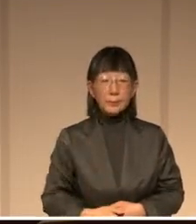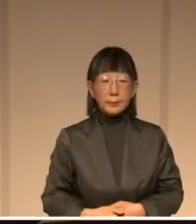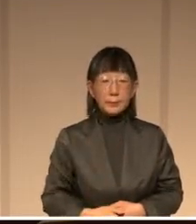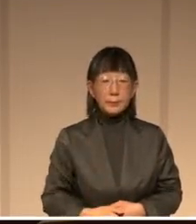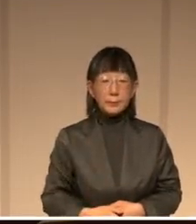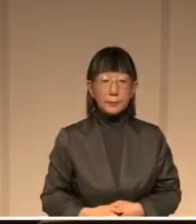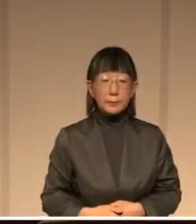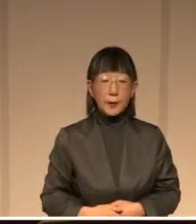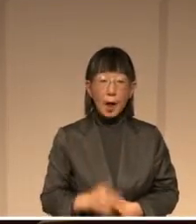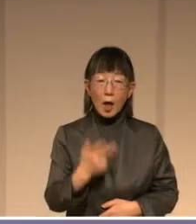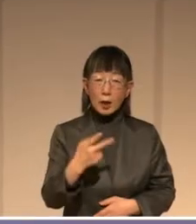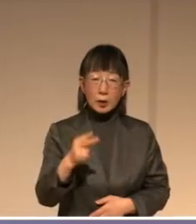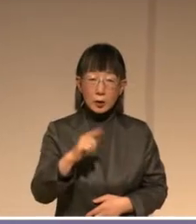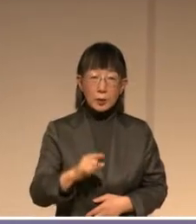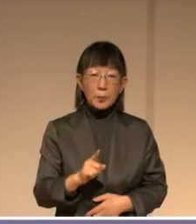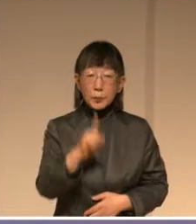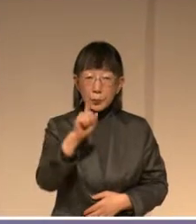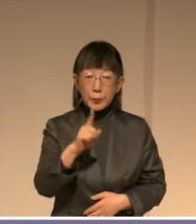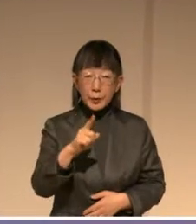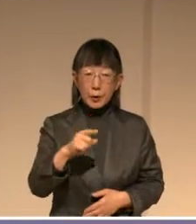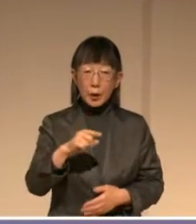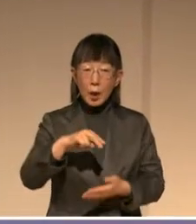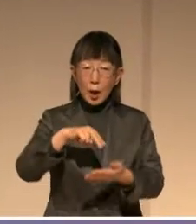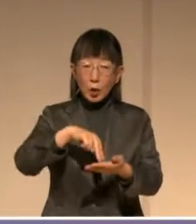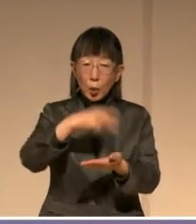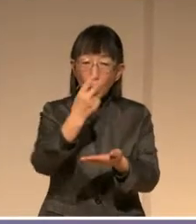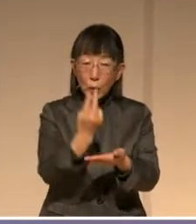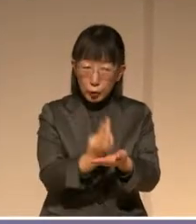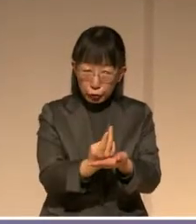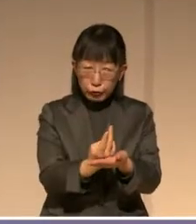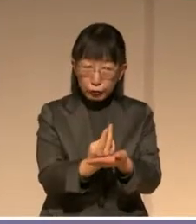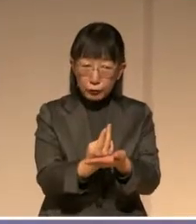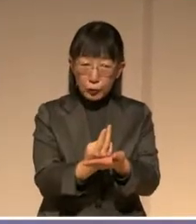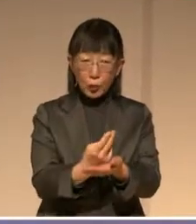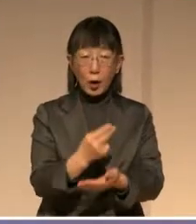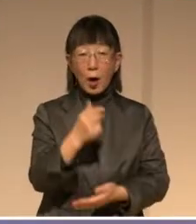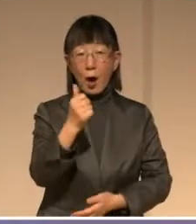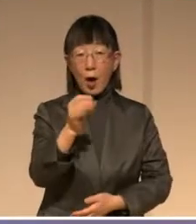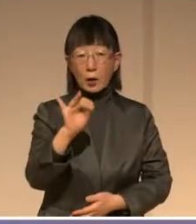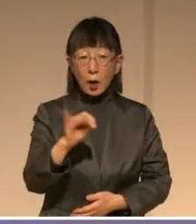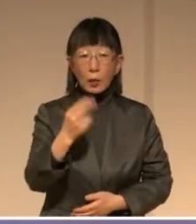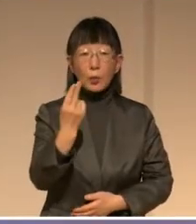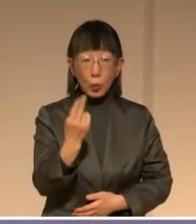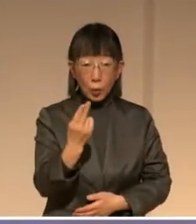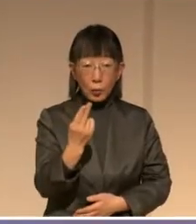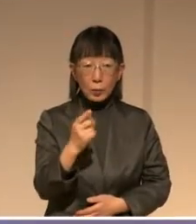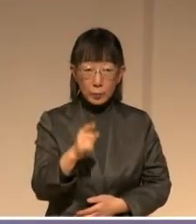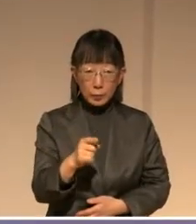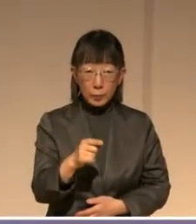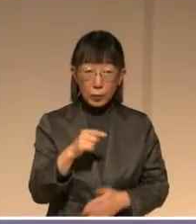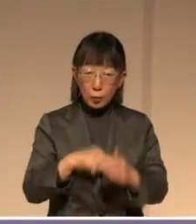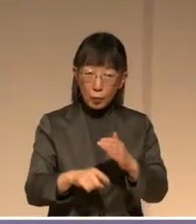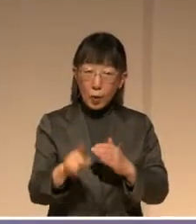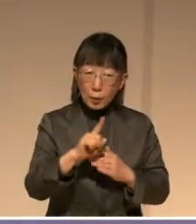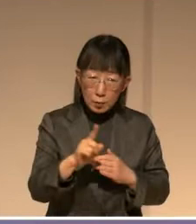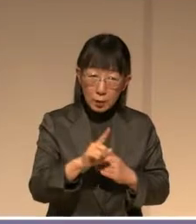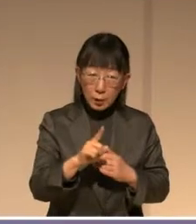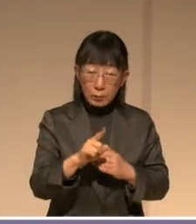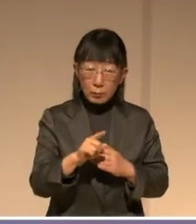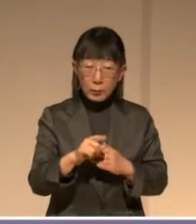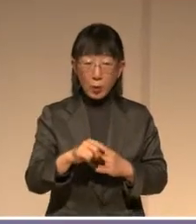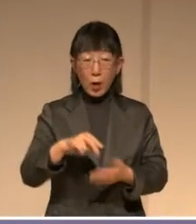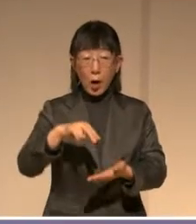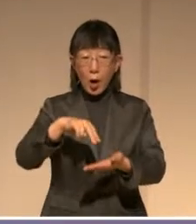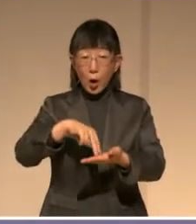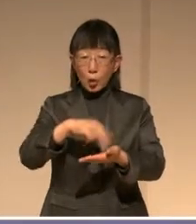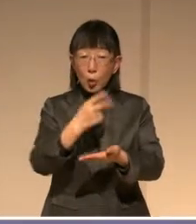今後の目標に挙げていらっしゃいますけれどこれはを神秘倒立というは倒立の新体操の